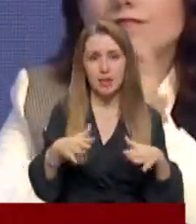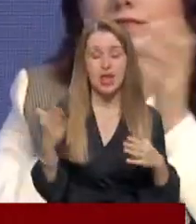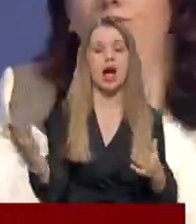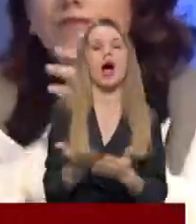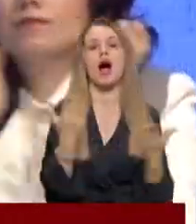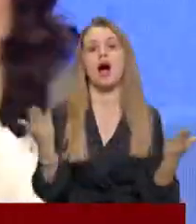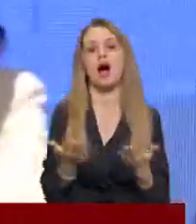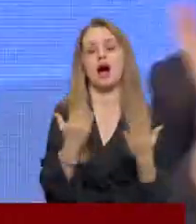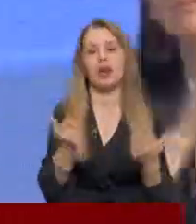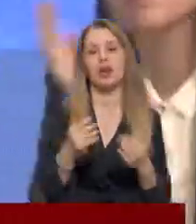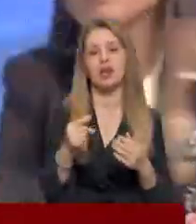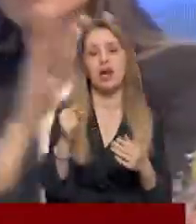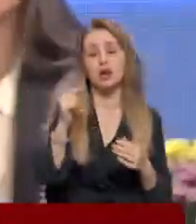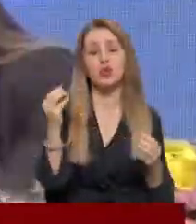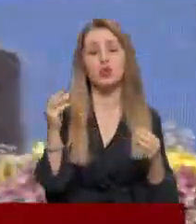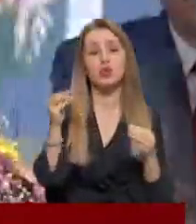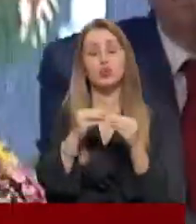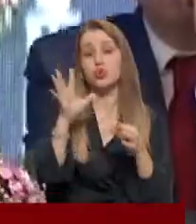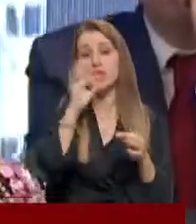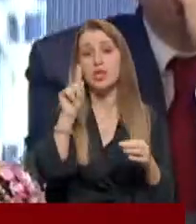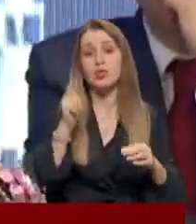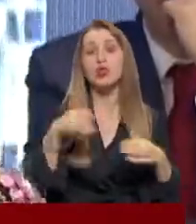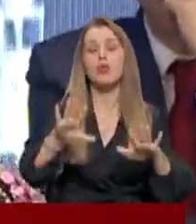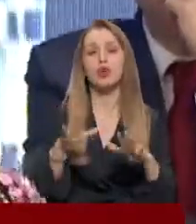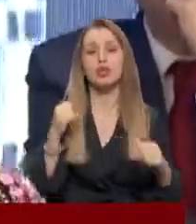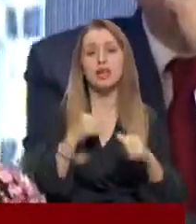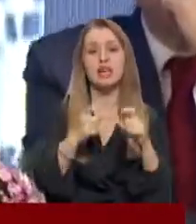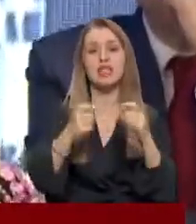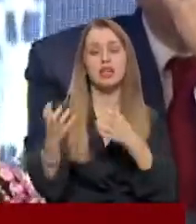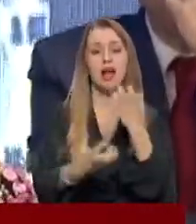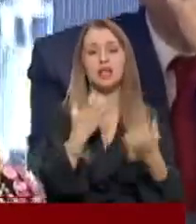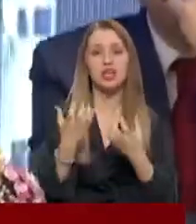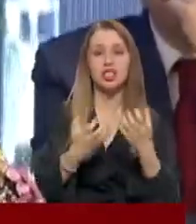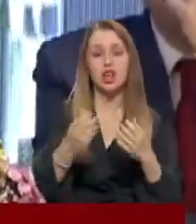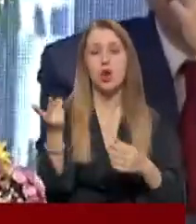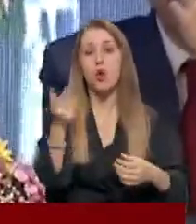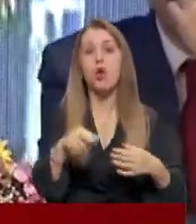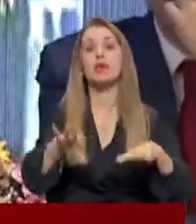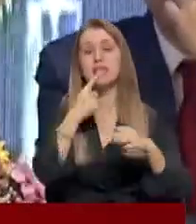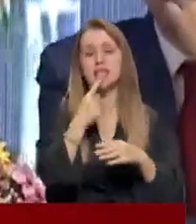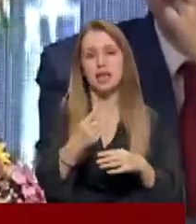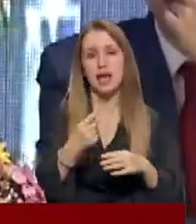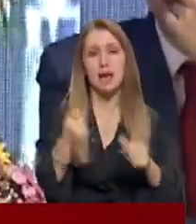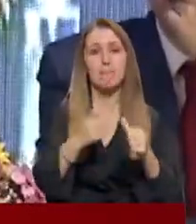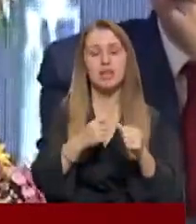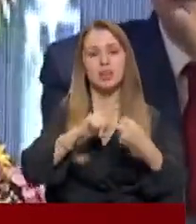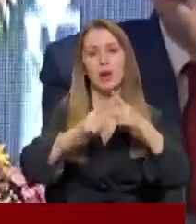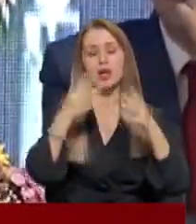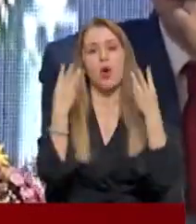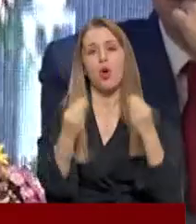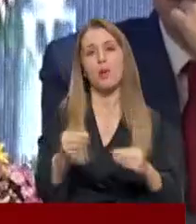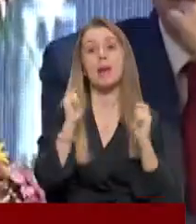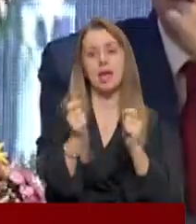hala failleri bulunamıyorsa bir daha Sinan Ateşler katledilmesin diye birinci parti